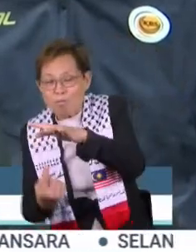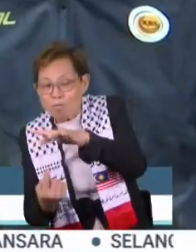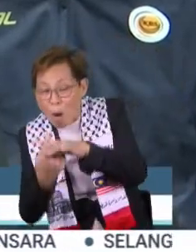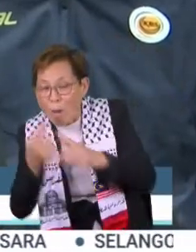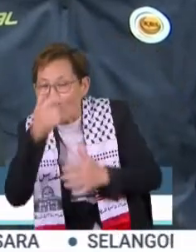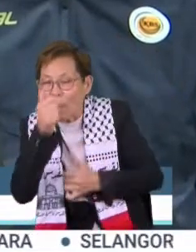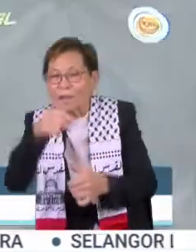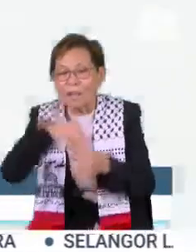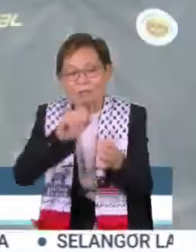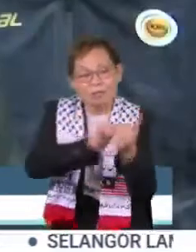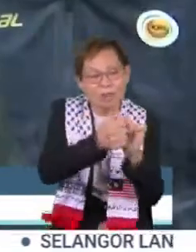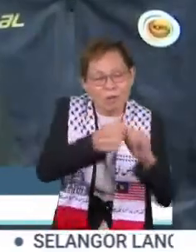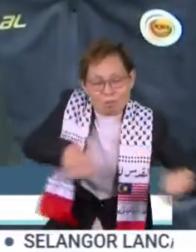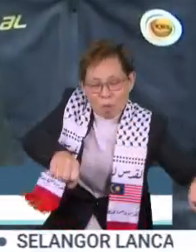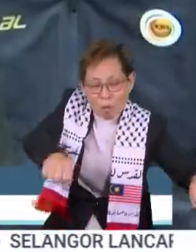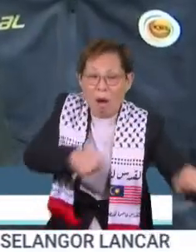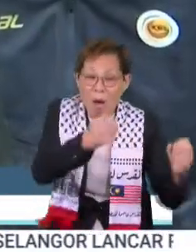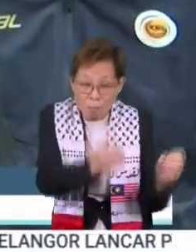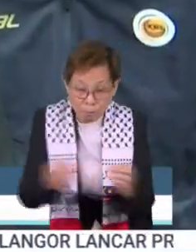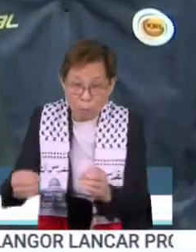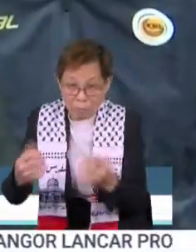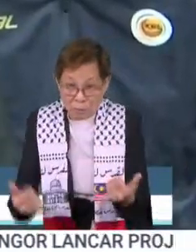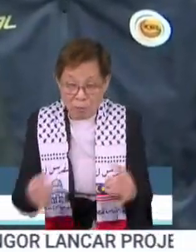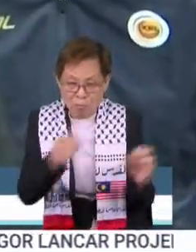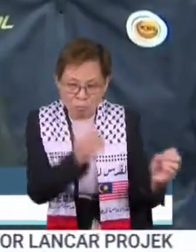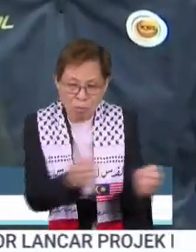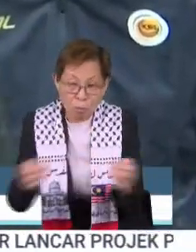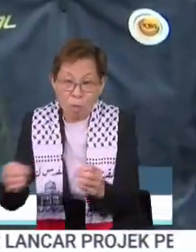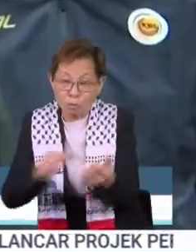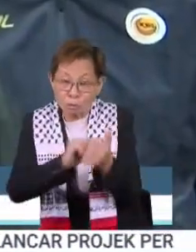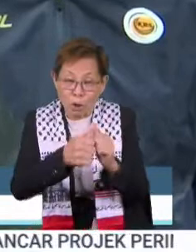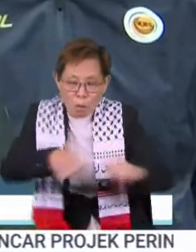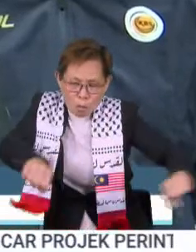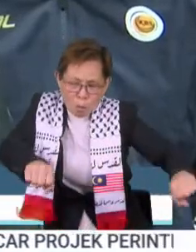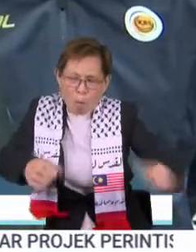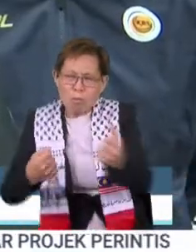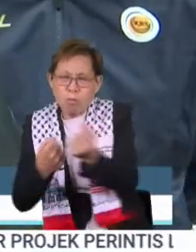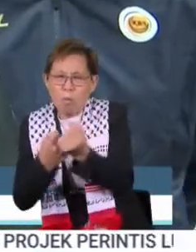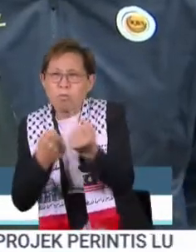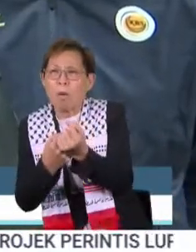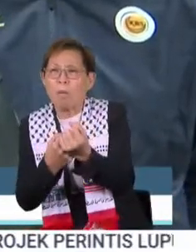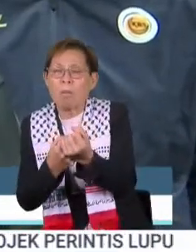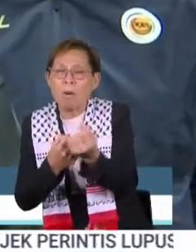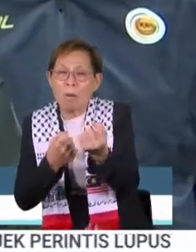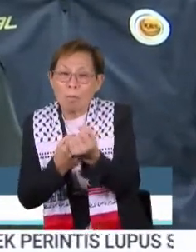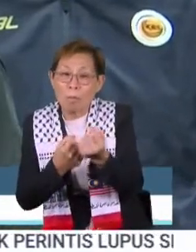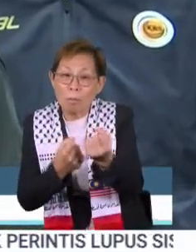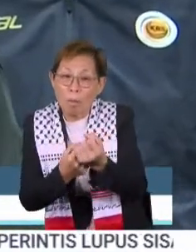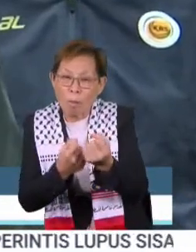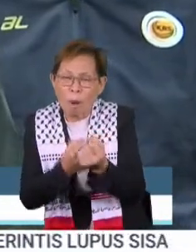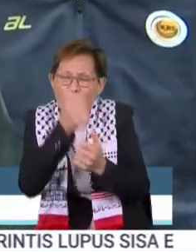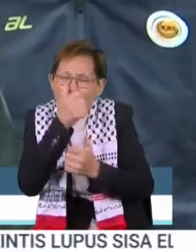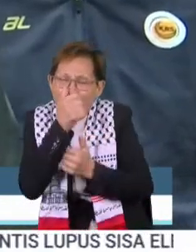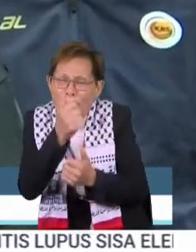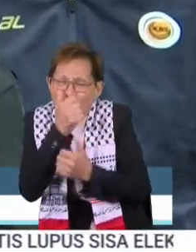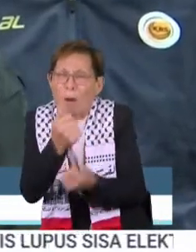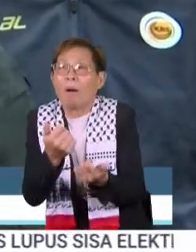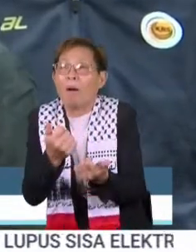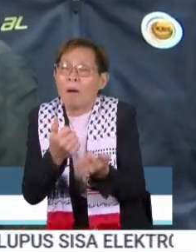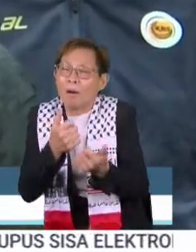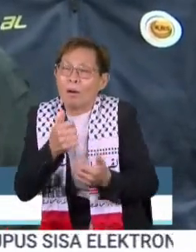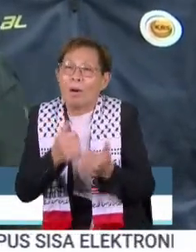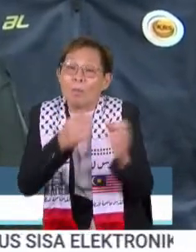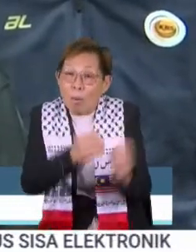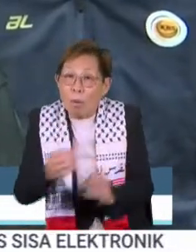bidang sukan pemotoran. Penganjuran pada hari ini menyumbang banyak sebenarnya kepada minat tersebut. Dan saya